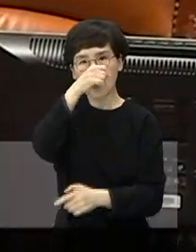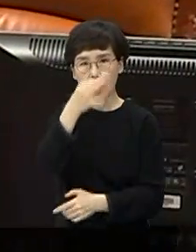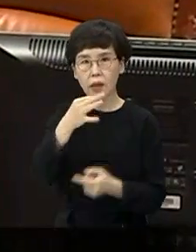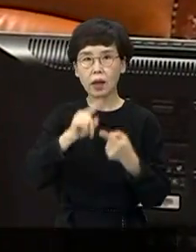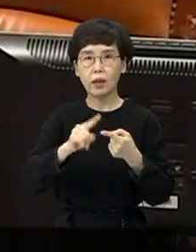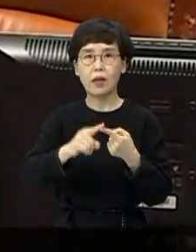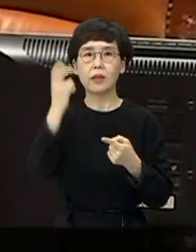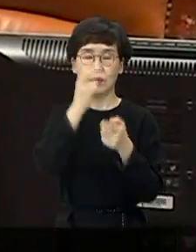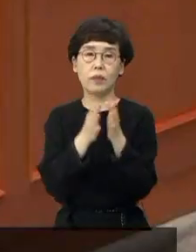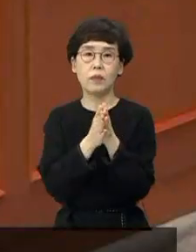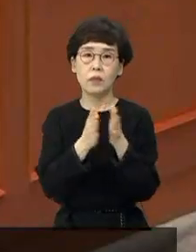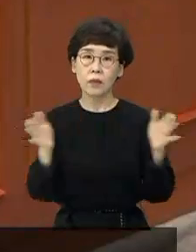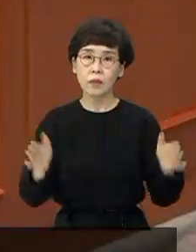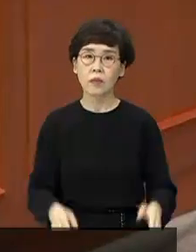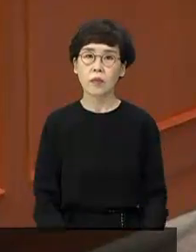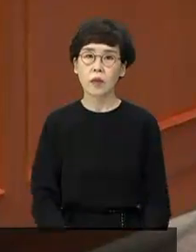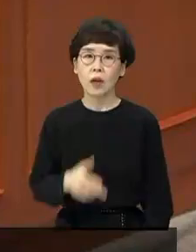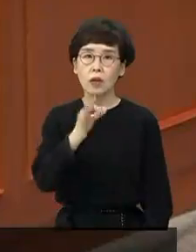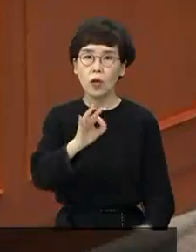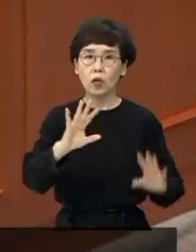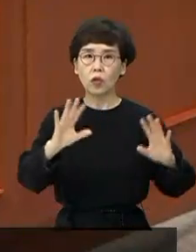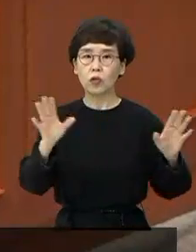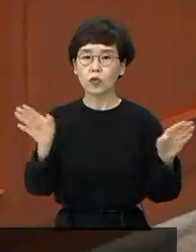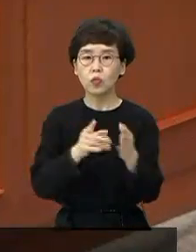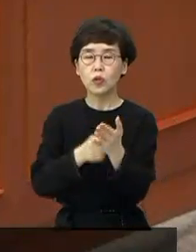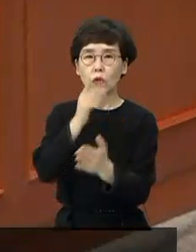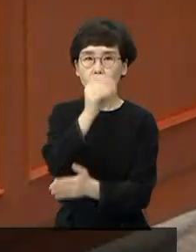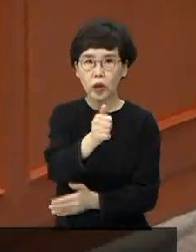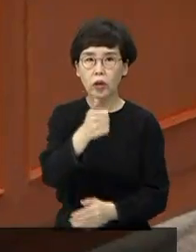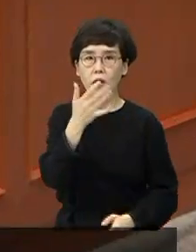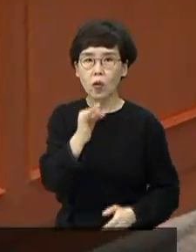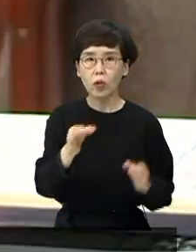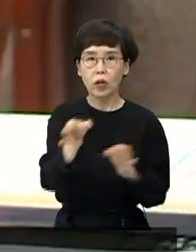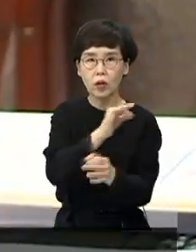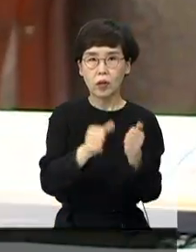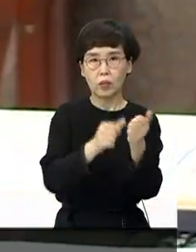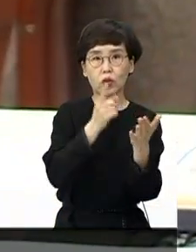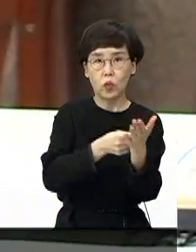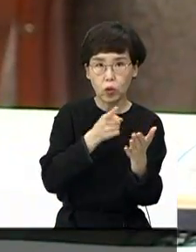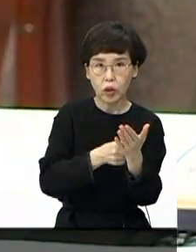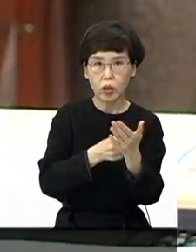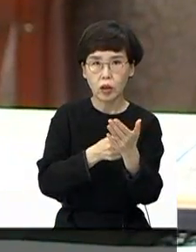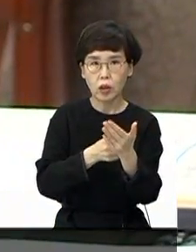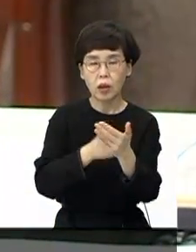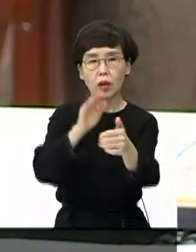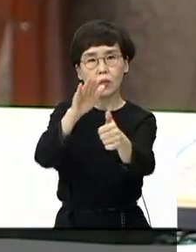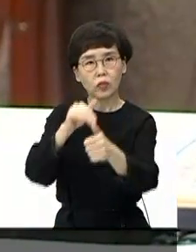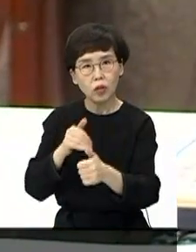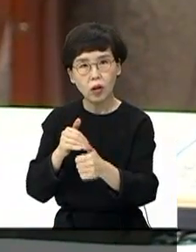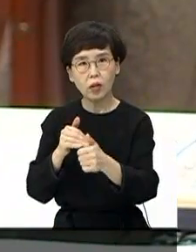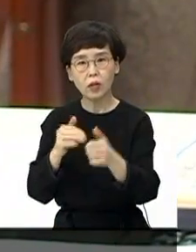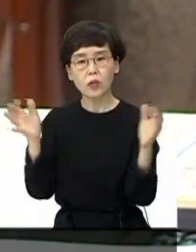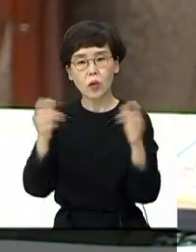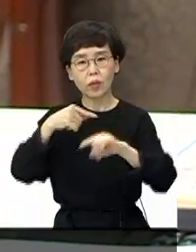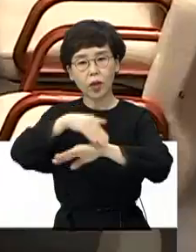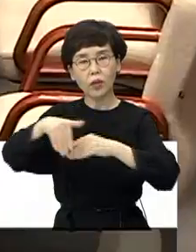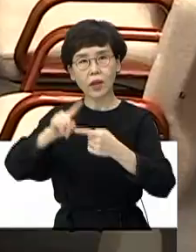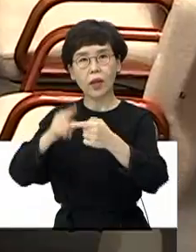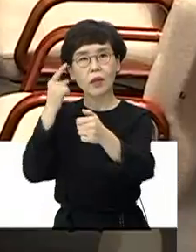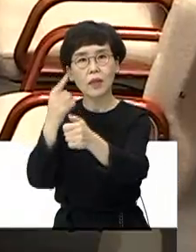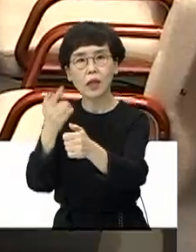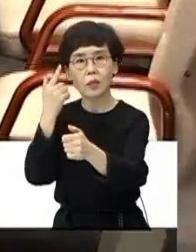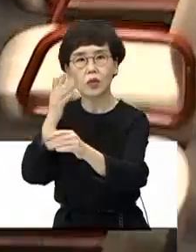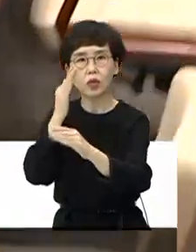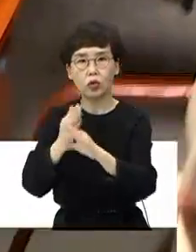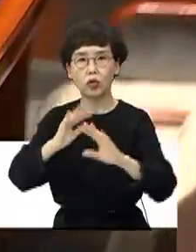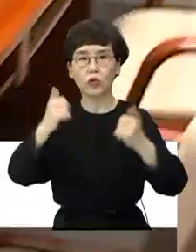심사에 돌입했습니다. 정세균 국무총리와 홍남기 경제부총리 등을 상대로 종합 정책 질의가 이어지고 있습니다. 국회